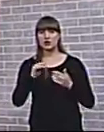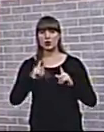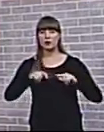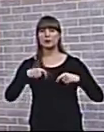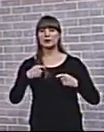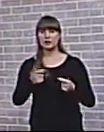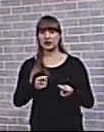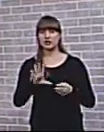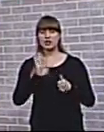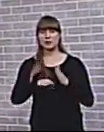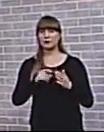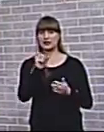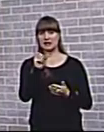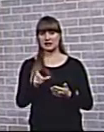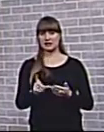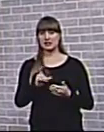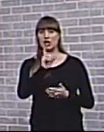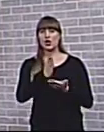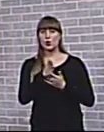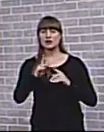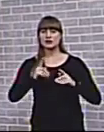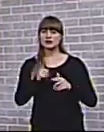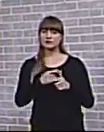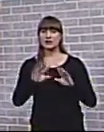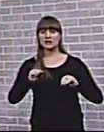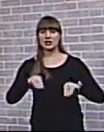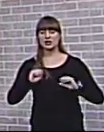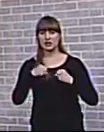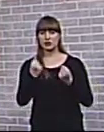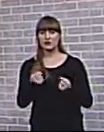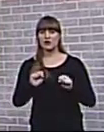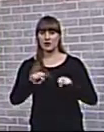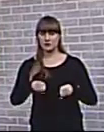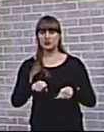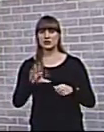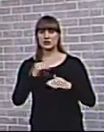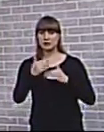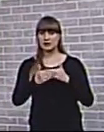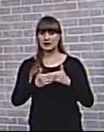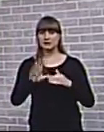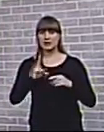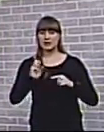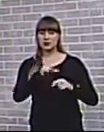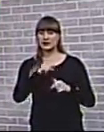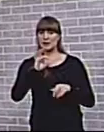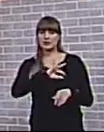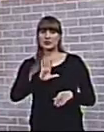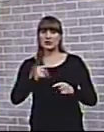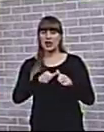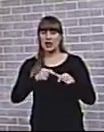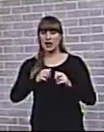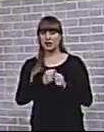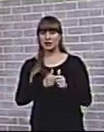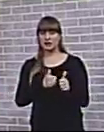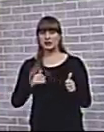передачи летят безадресно. Гости периодически дают шансы подбираться ближе, но сами не пользуемся. И отрыв растет, за